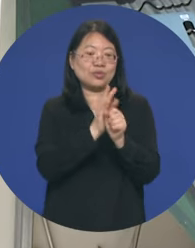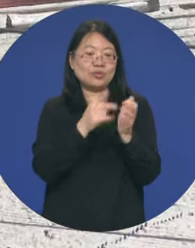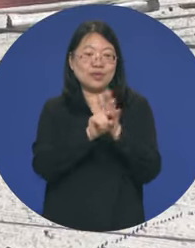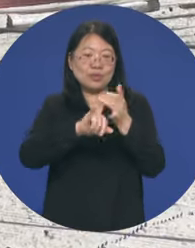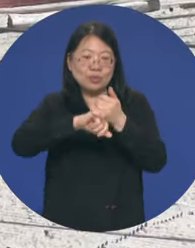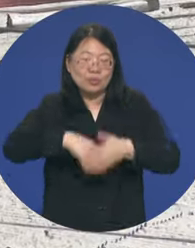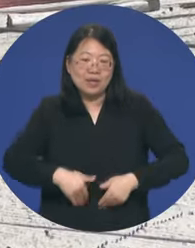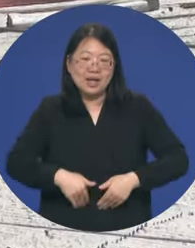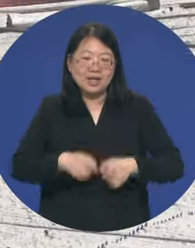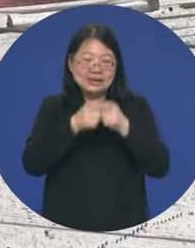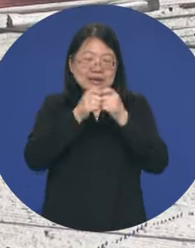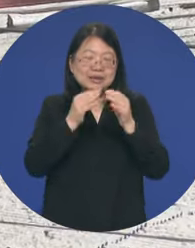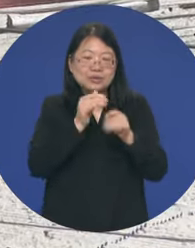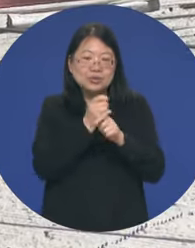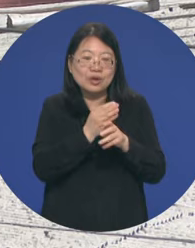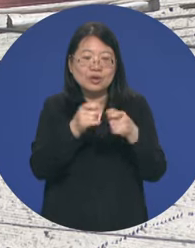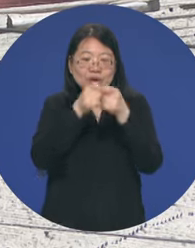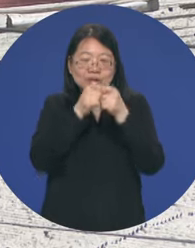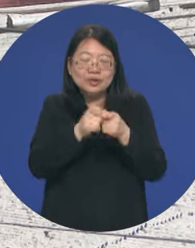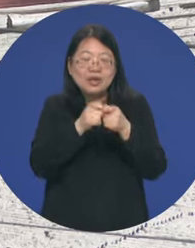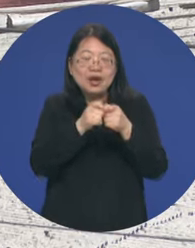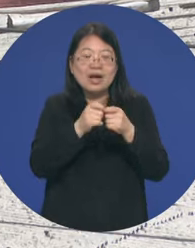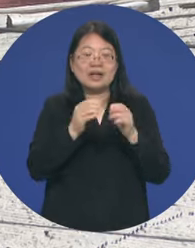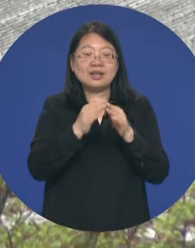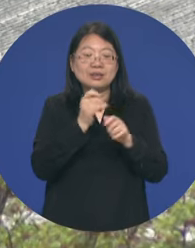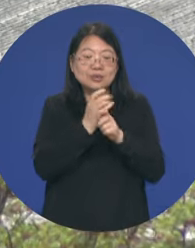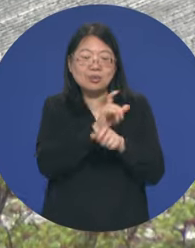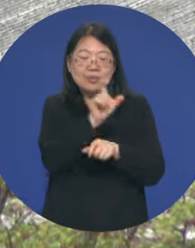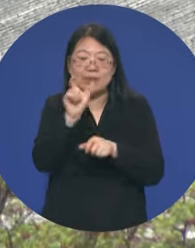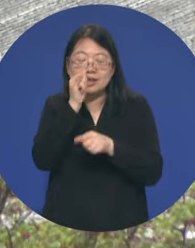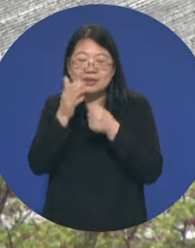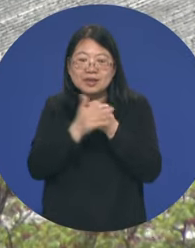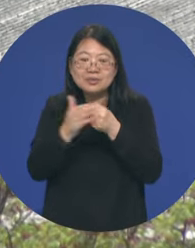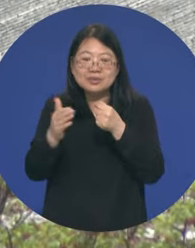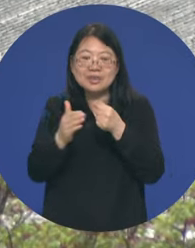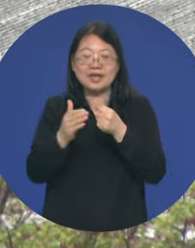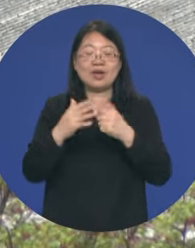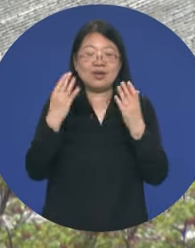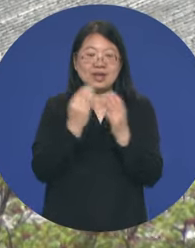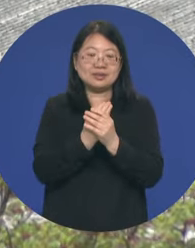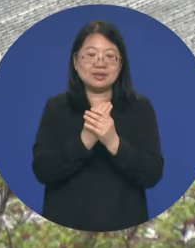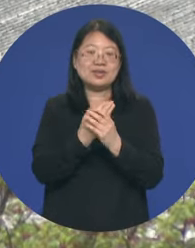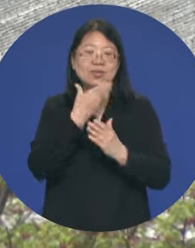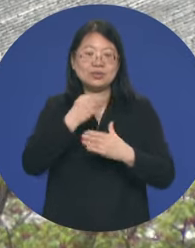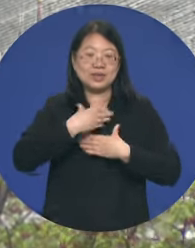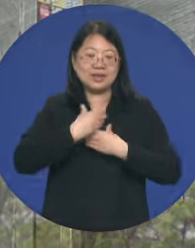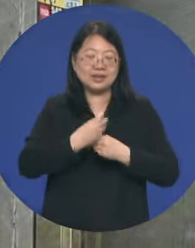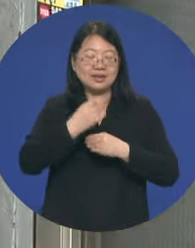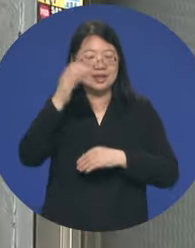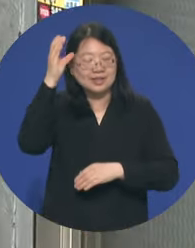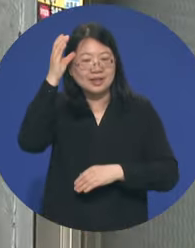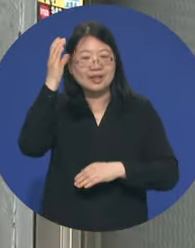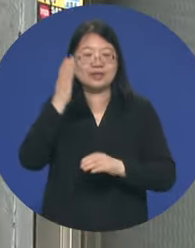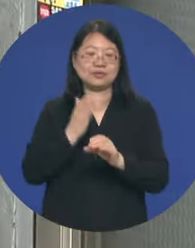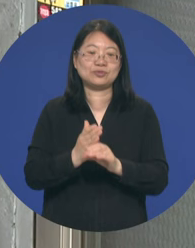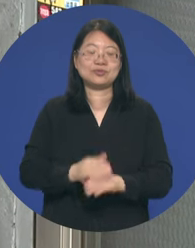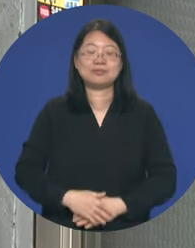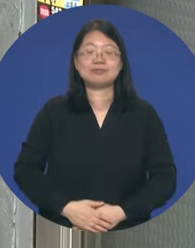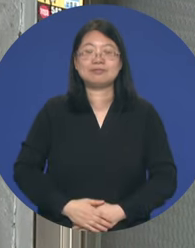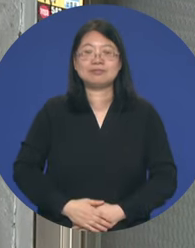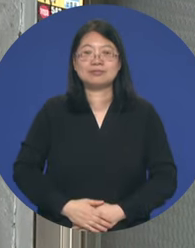필수적인 상세주소 촘촘한 상세주소 로 빈틈없는 경기도 복지 전막을 기대해봅니다 GTV 뉴스